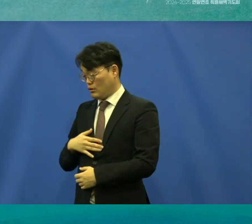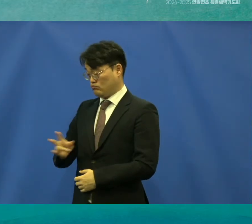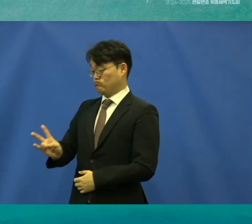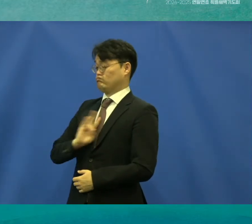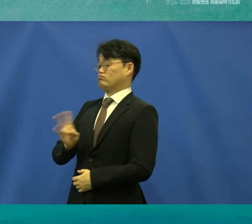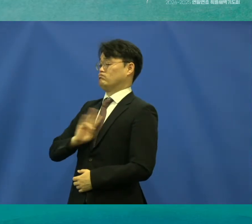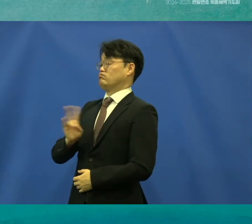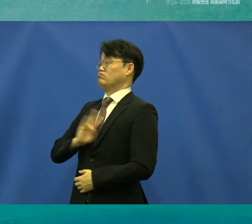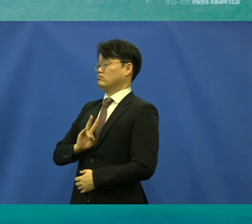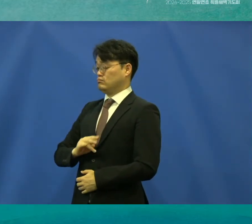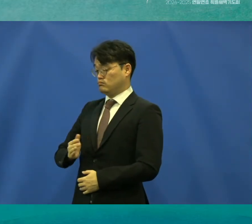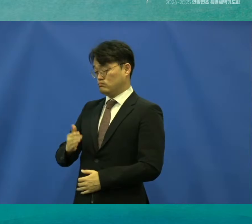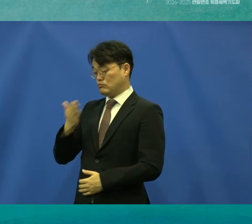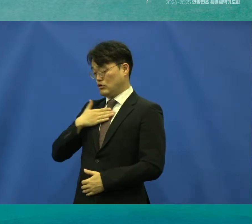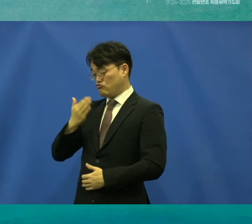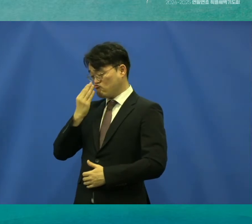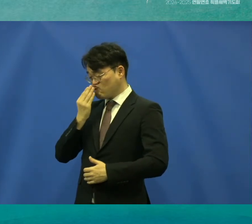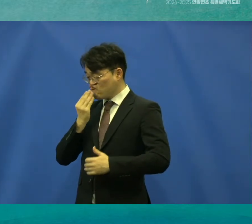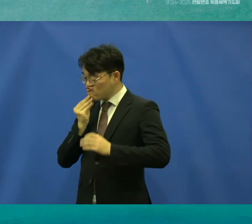갑니까?